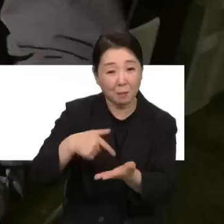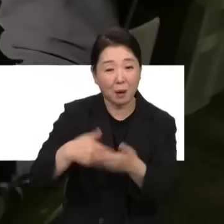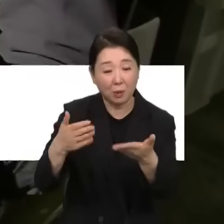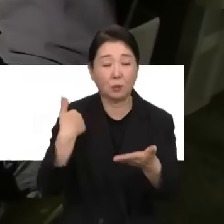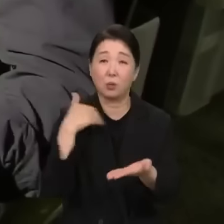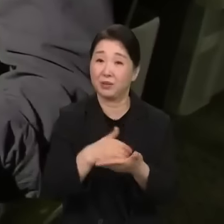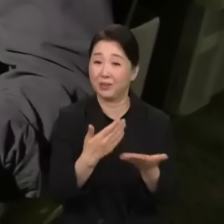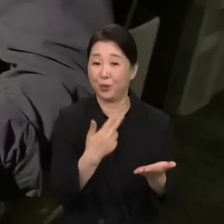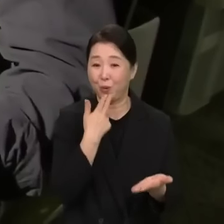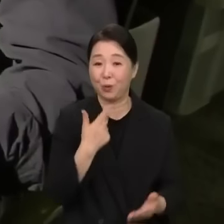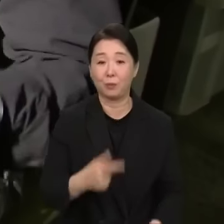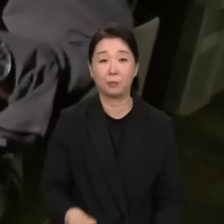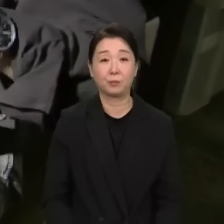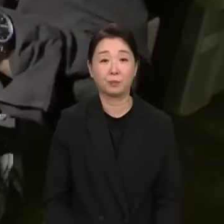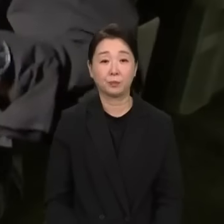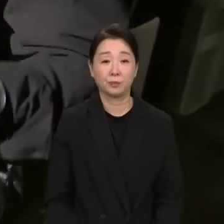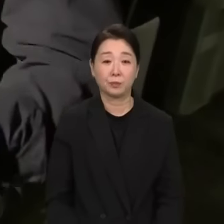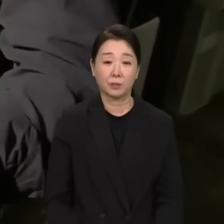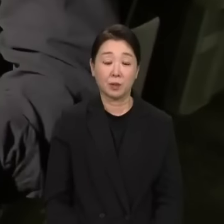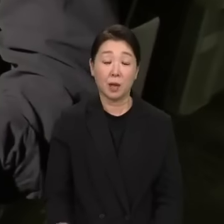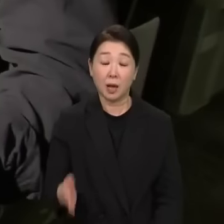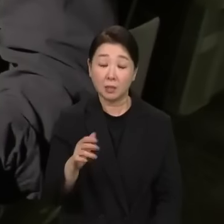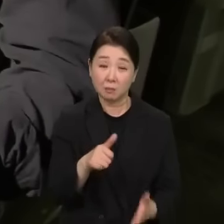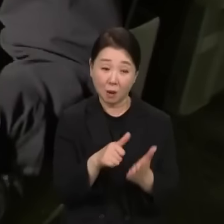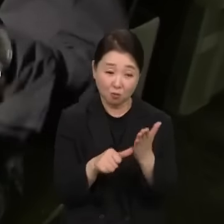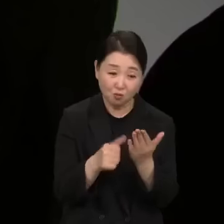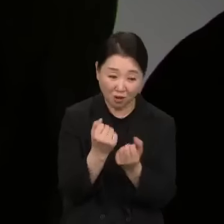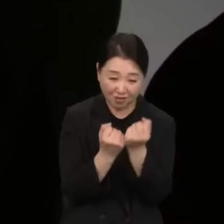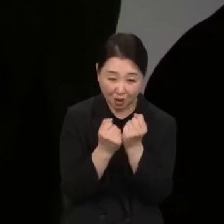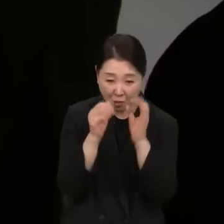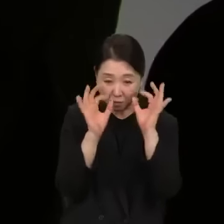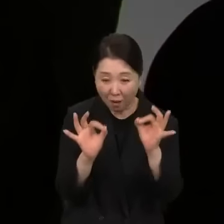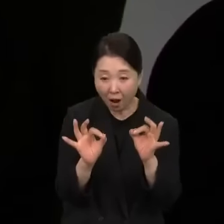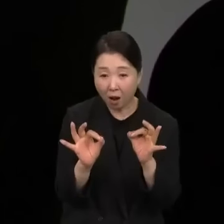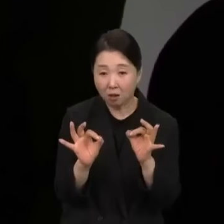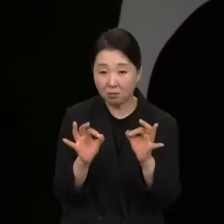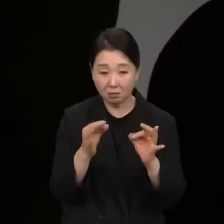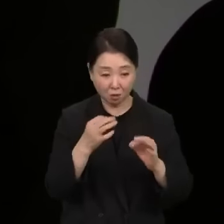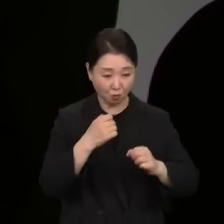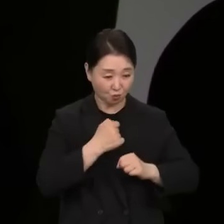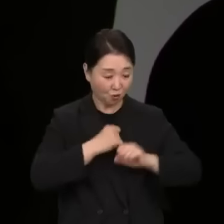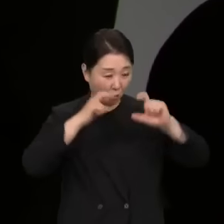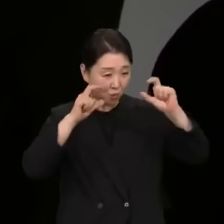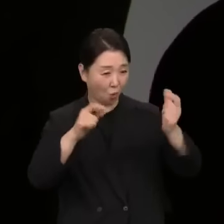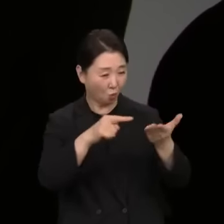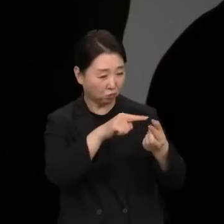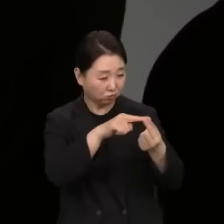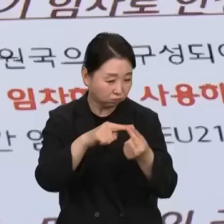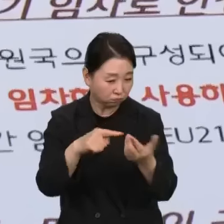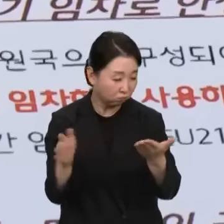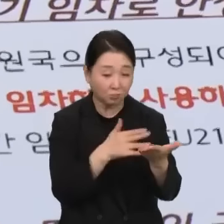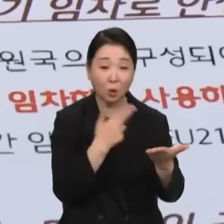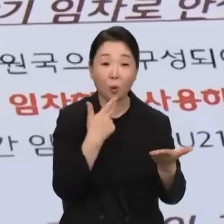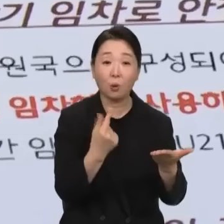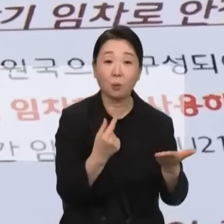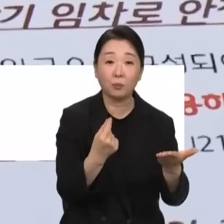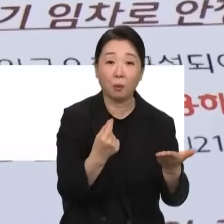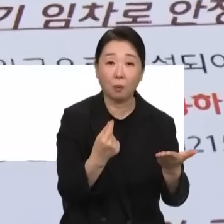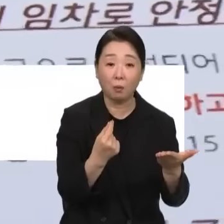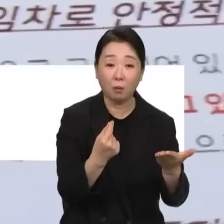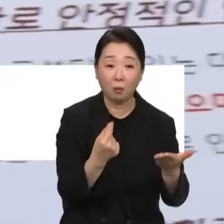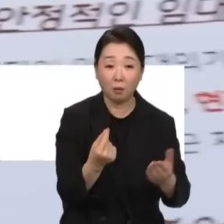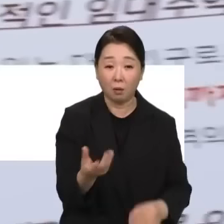없었어요. 하지만 수십 장에 달하는 상품 설명서를 봐도 이런 경고는 단 한 줄도 없습니다. 대출을 받는